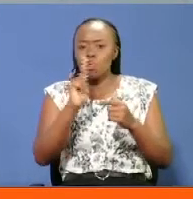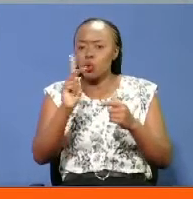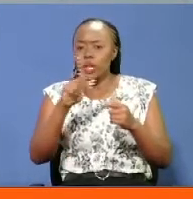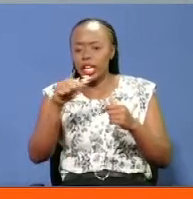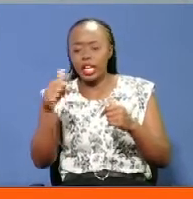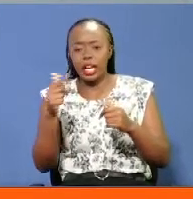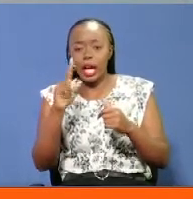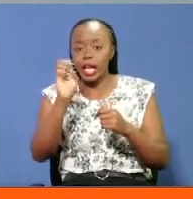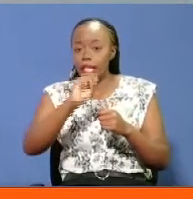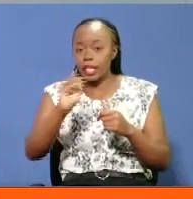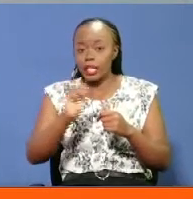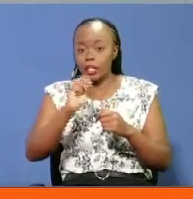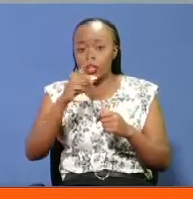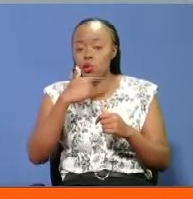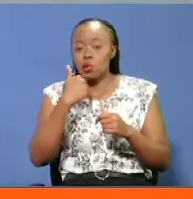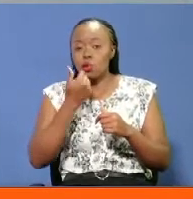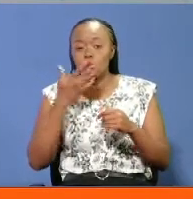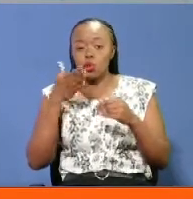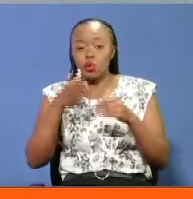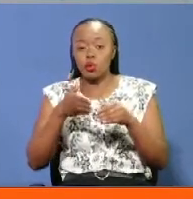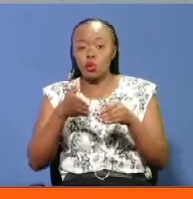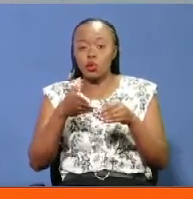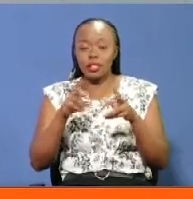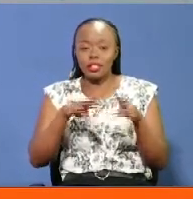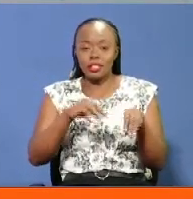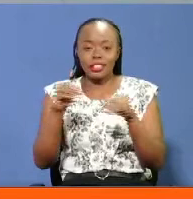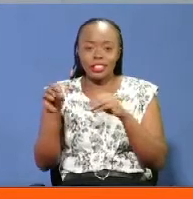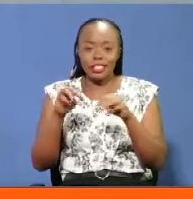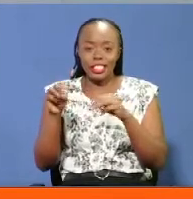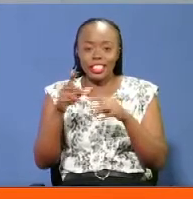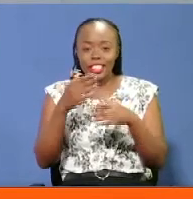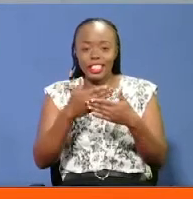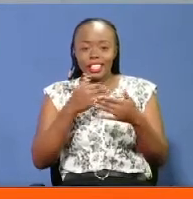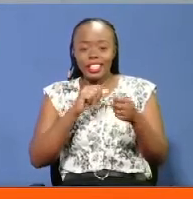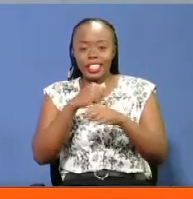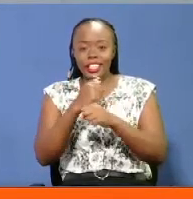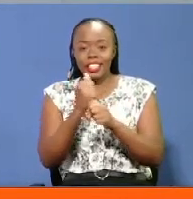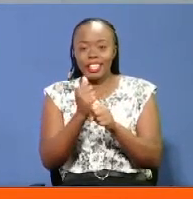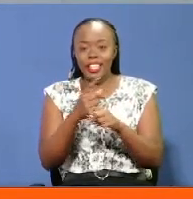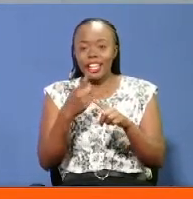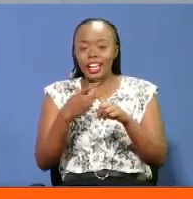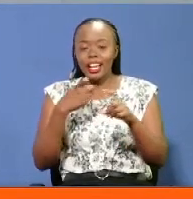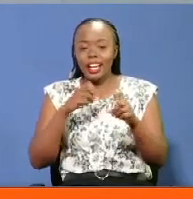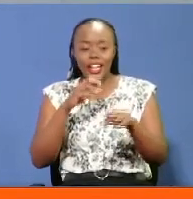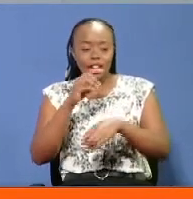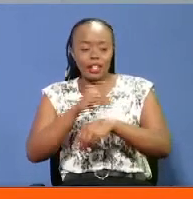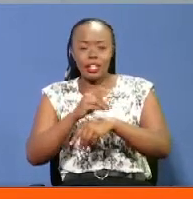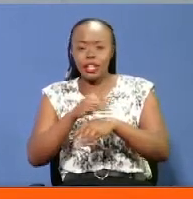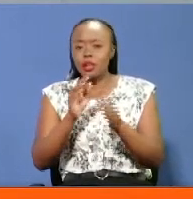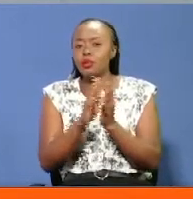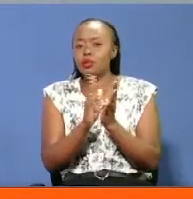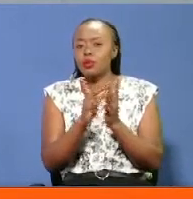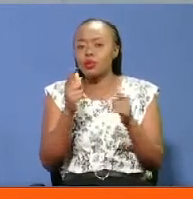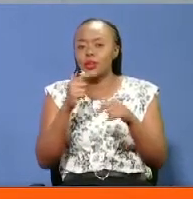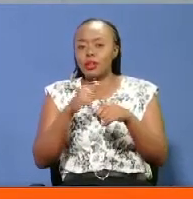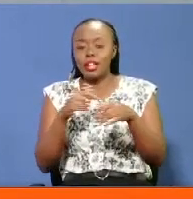Gitindu walikuwa wakiogelea baada ya kazi ya siku, lakini wakazidiwa na mawimbi ya